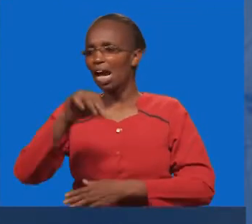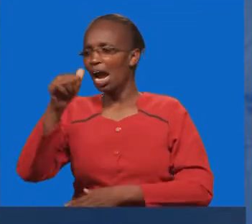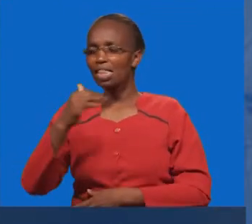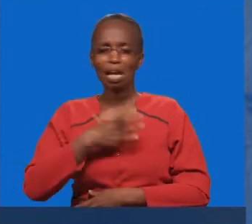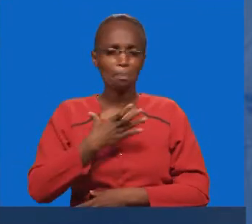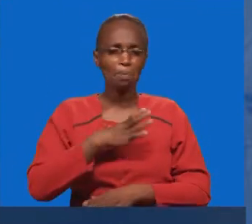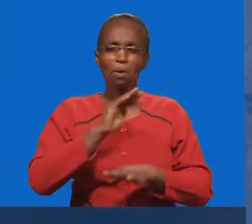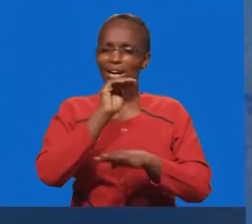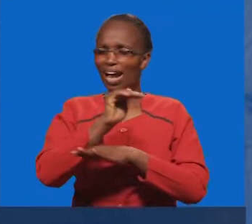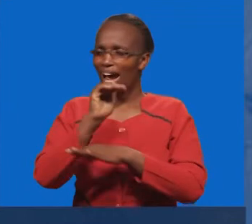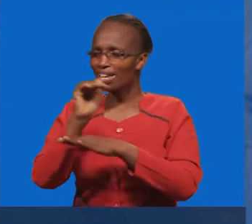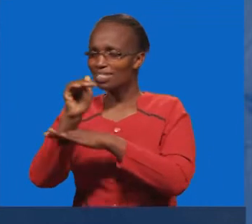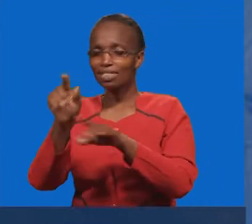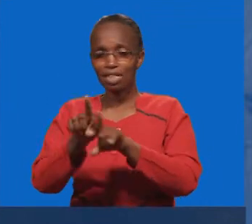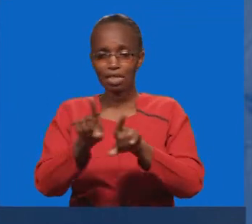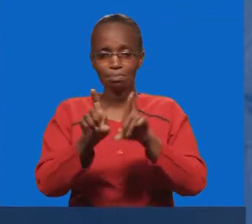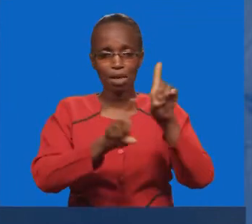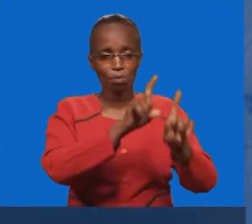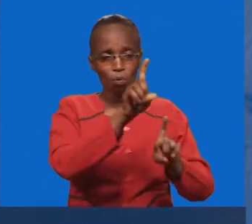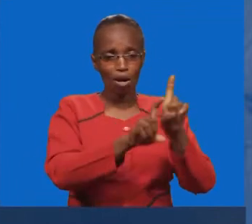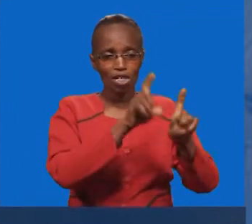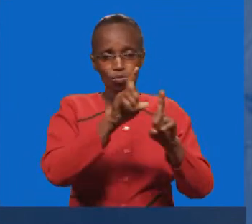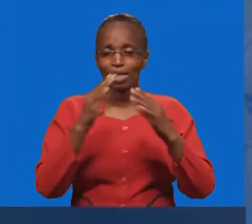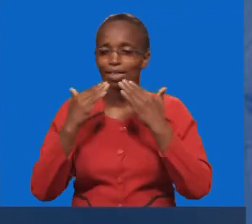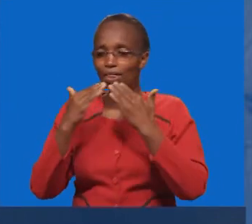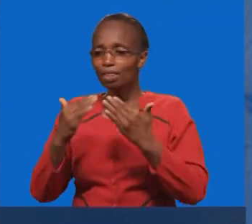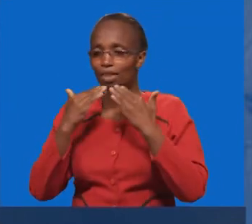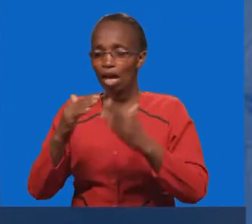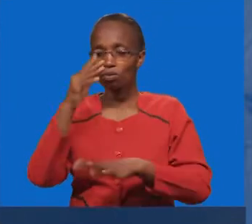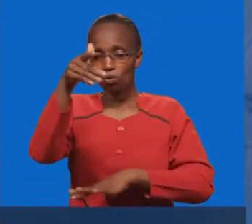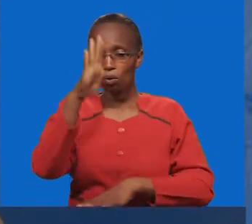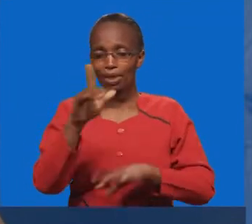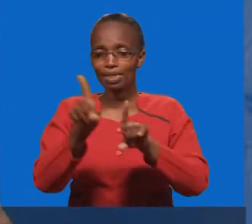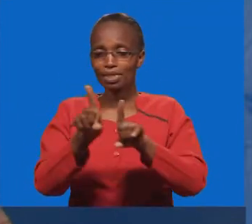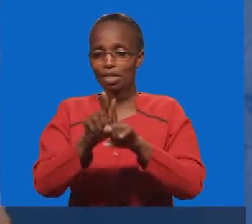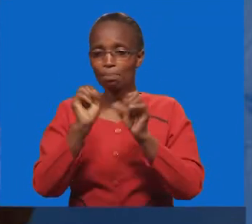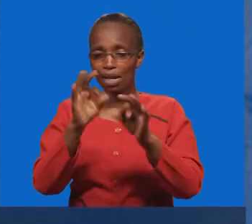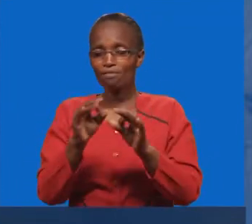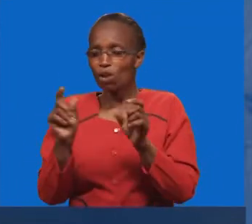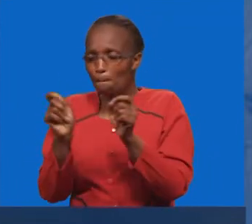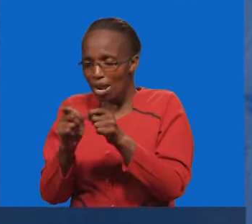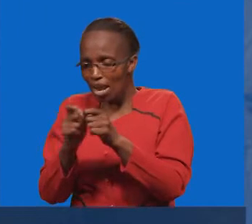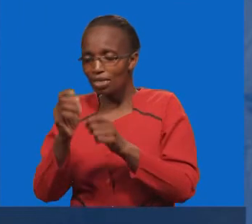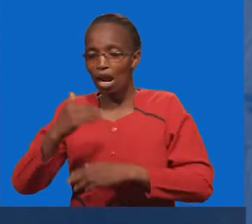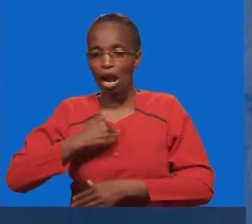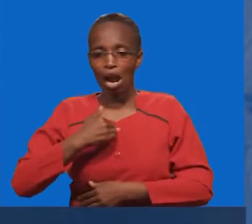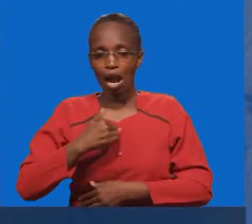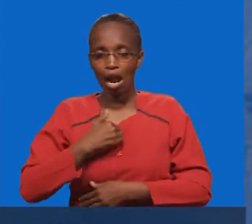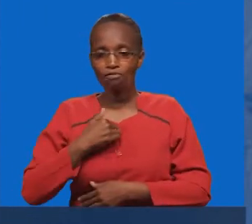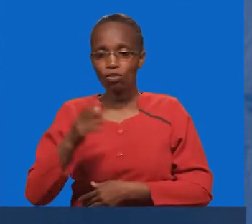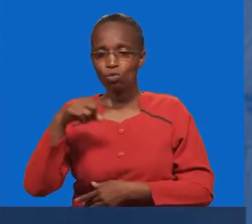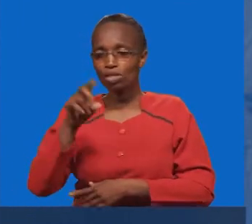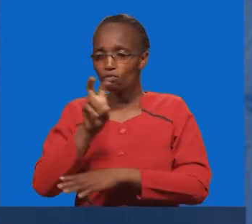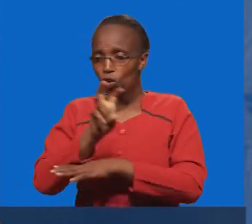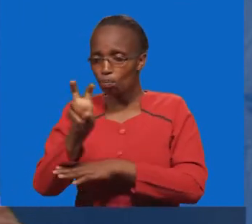mwingine anauliza huo uhai tu. Basi shukuru tu Mwenyezi Mungu. Na hata kama unaumwa, labda umelala